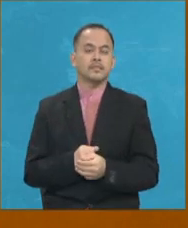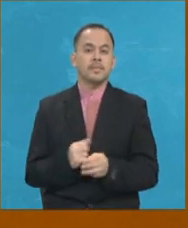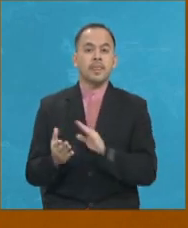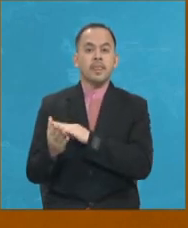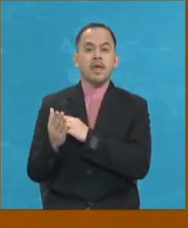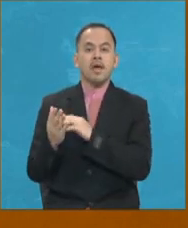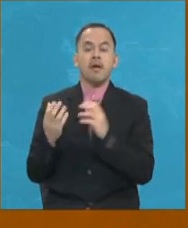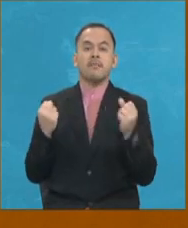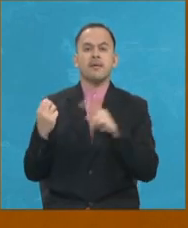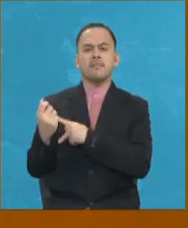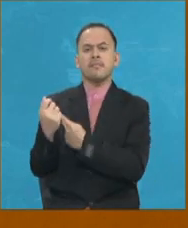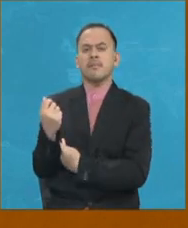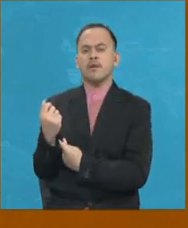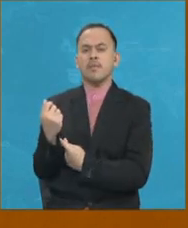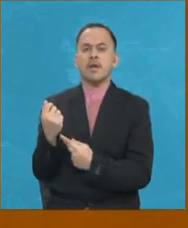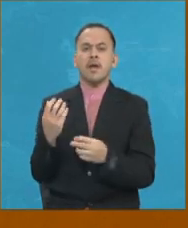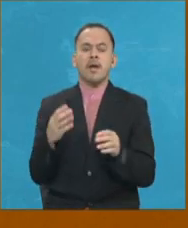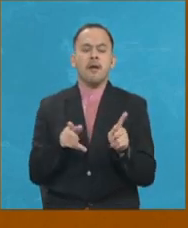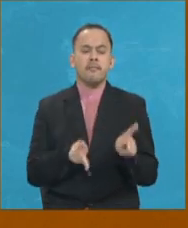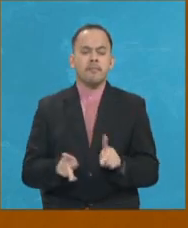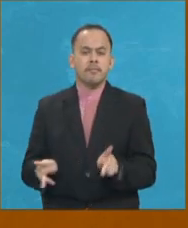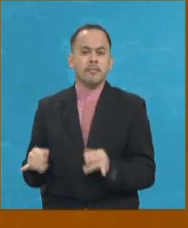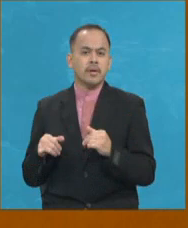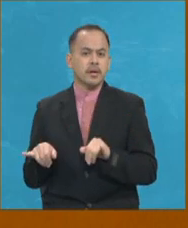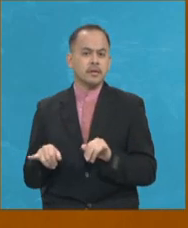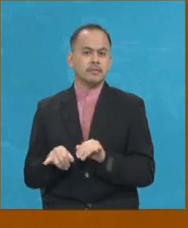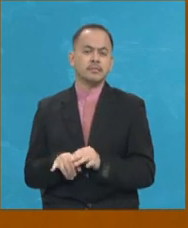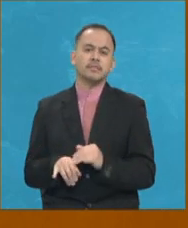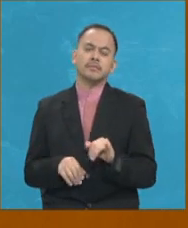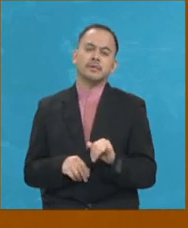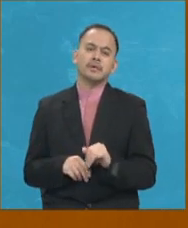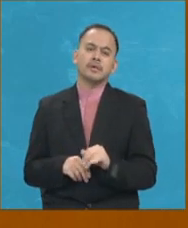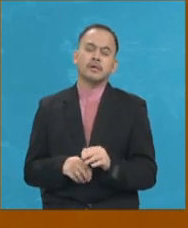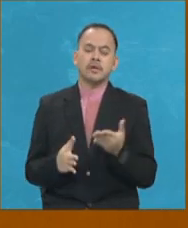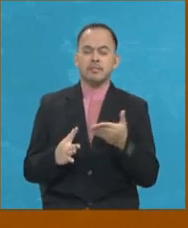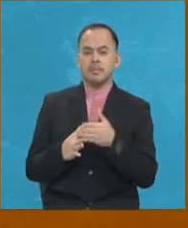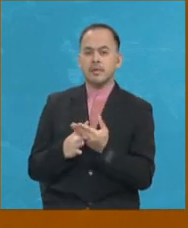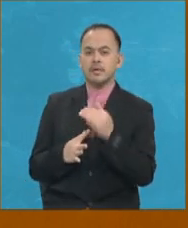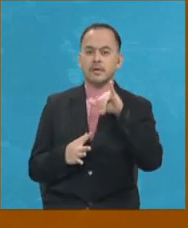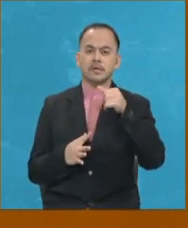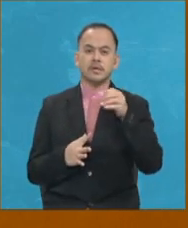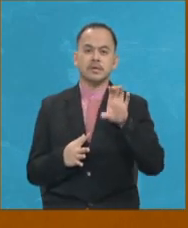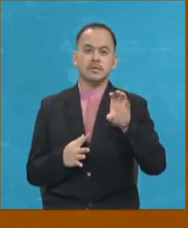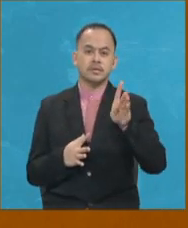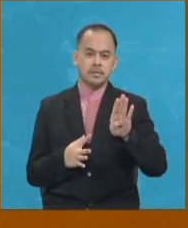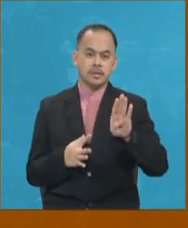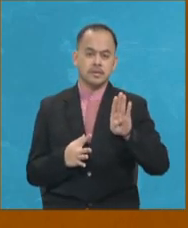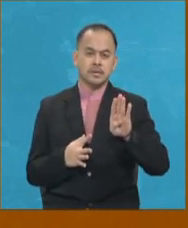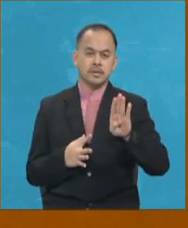power planning and employment konsul melalui jobcentre Brunei JCB